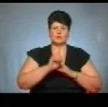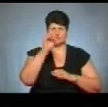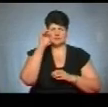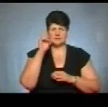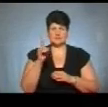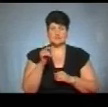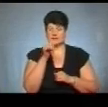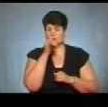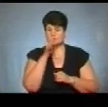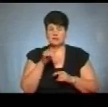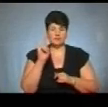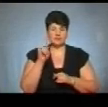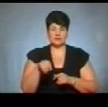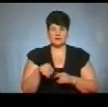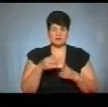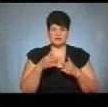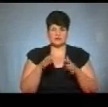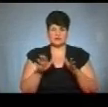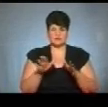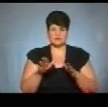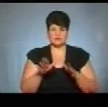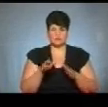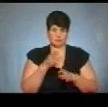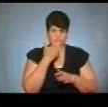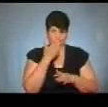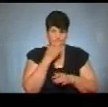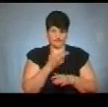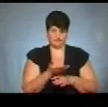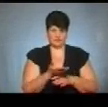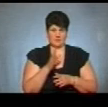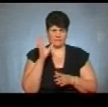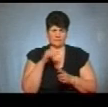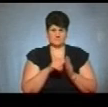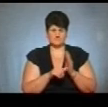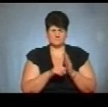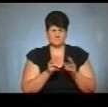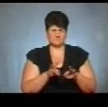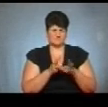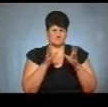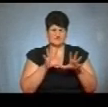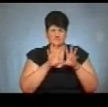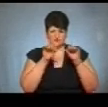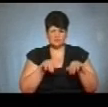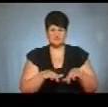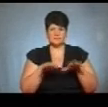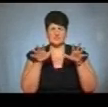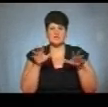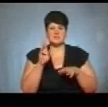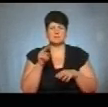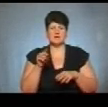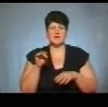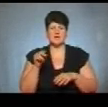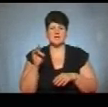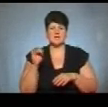нема права відкрити вікна, бо видите і чуєте запах. Всі фекалії, все, що хочете. І шприці, от тут